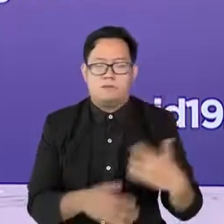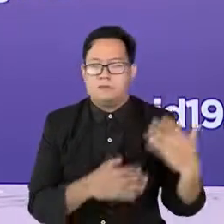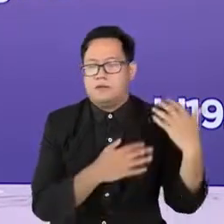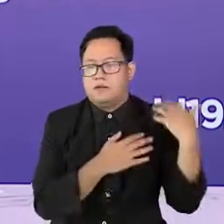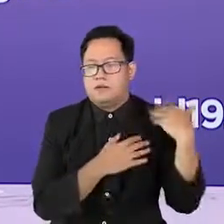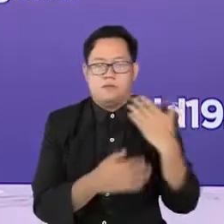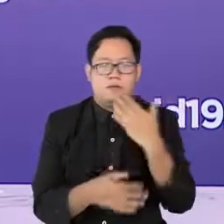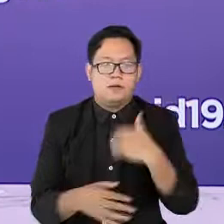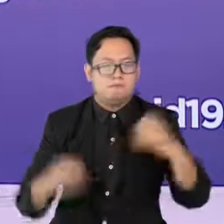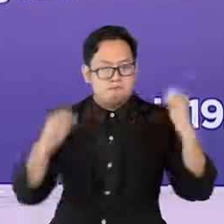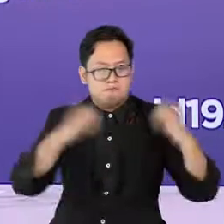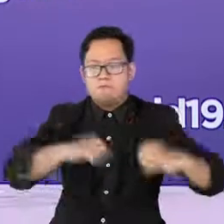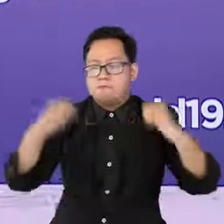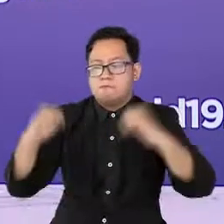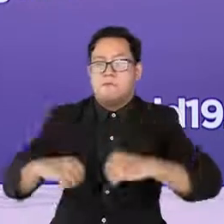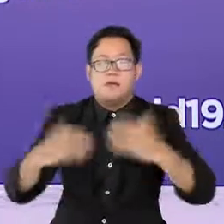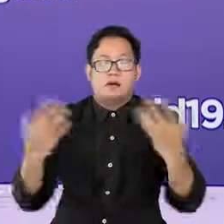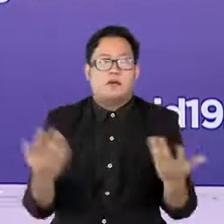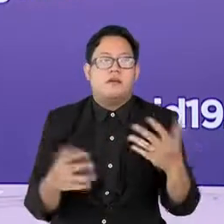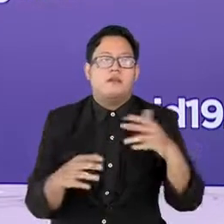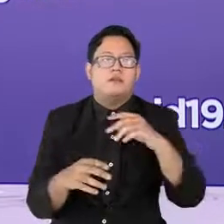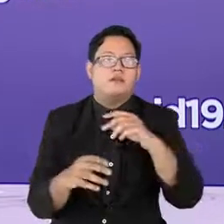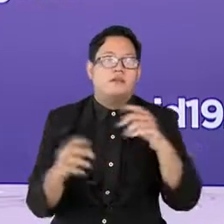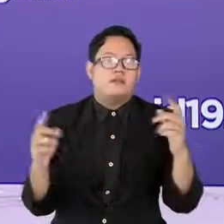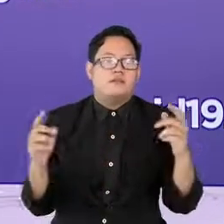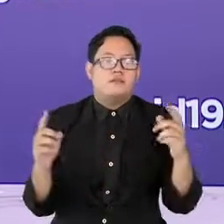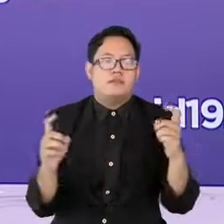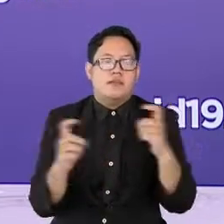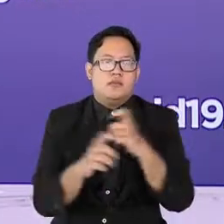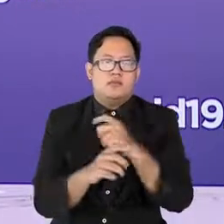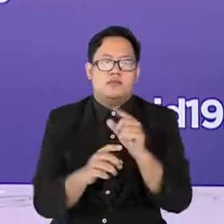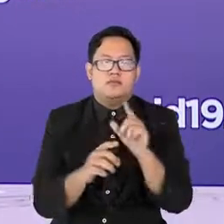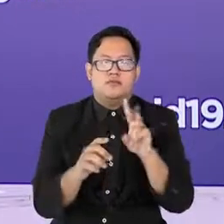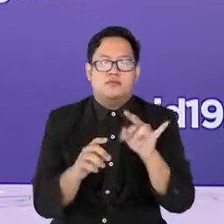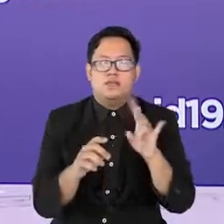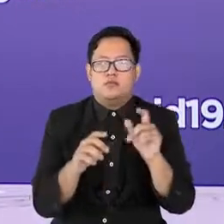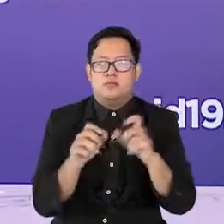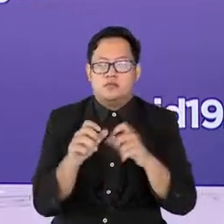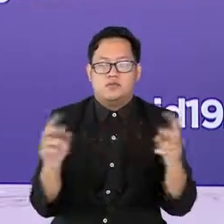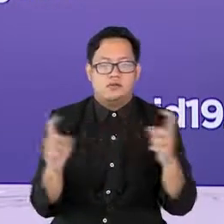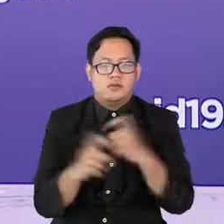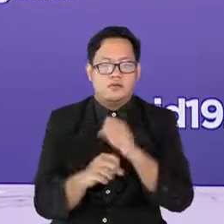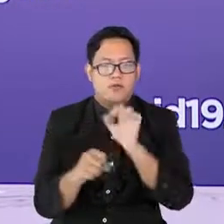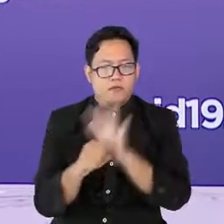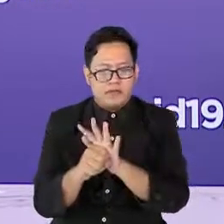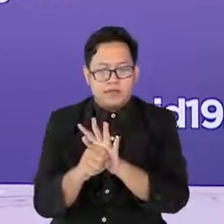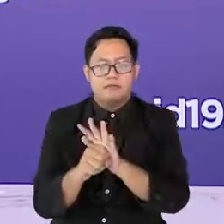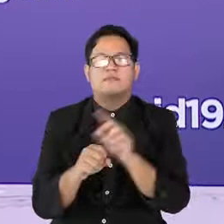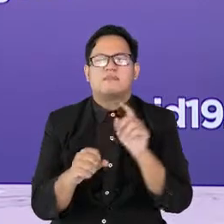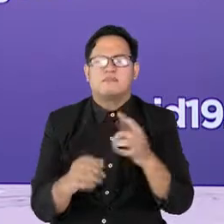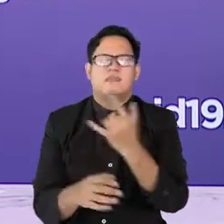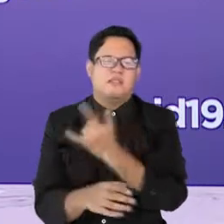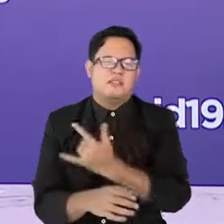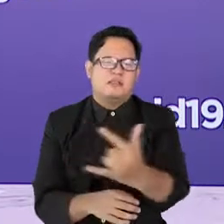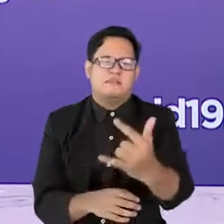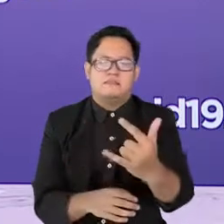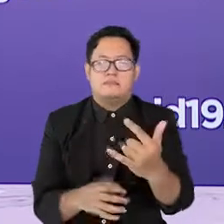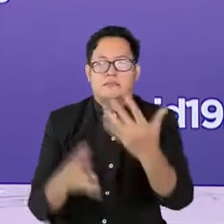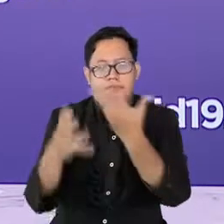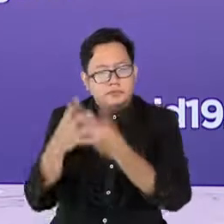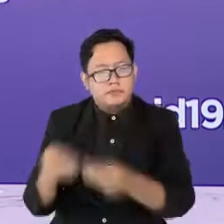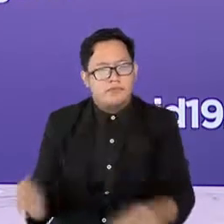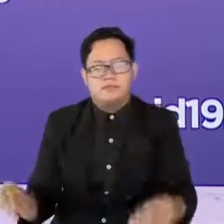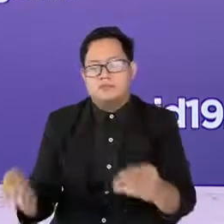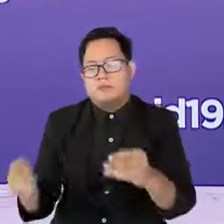bahwa virus covert 19 ini akan tetap hidup bersamaan dengan kita dan tidak akan menghilang sepenuhnya